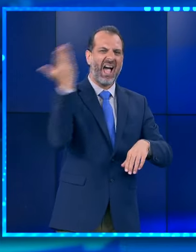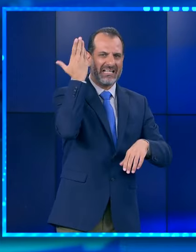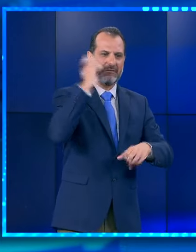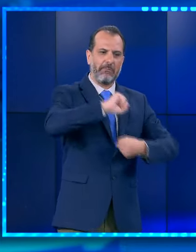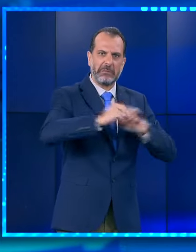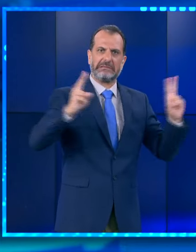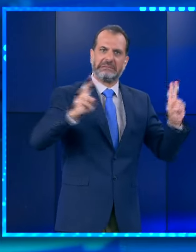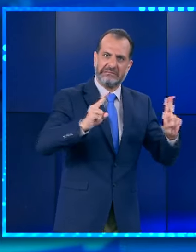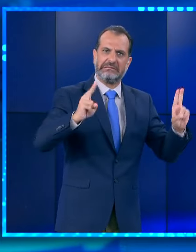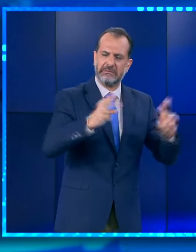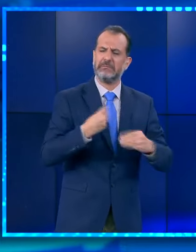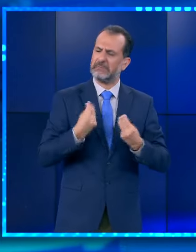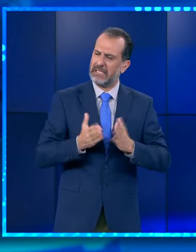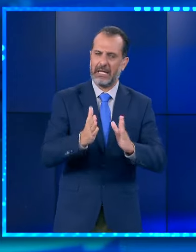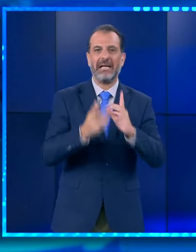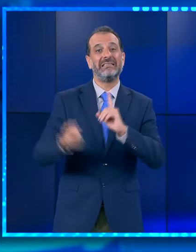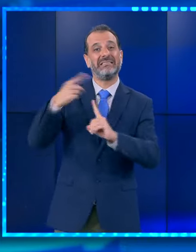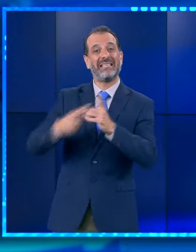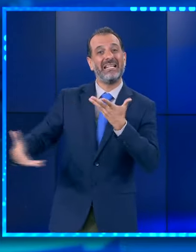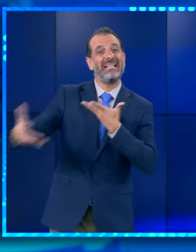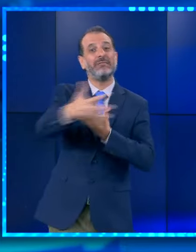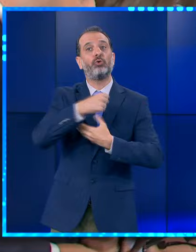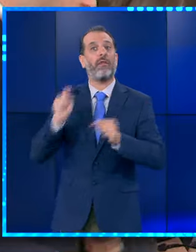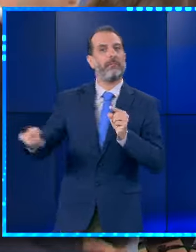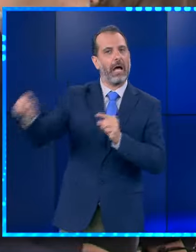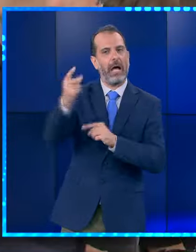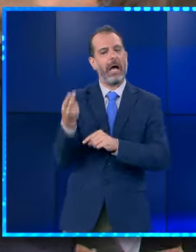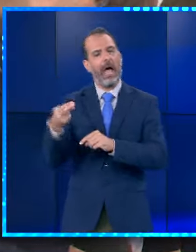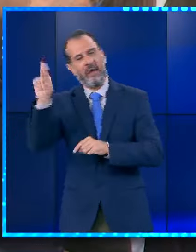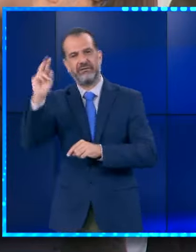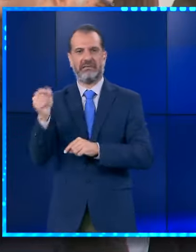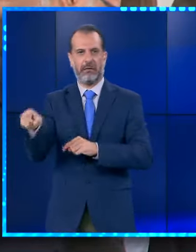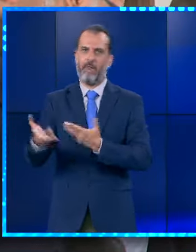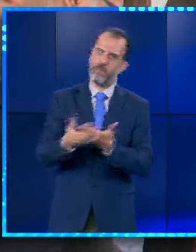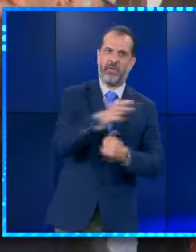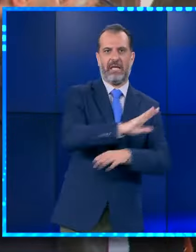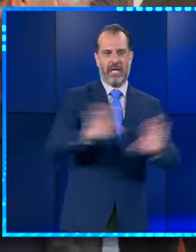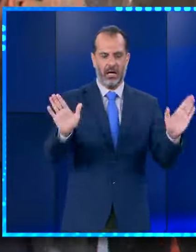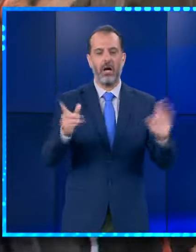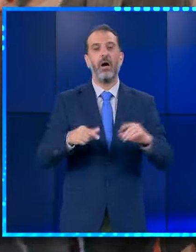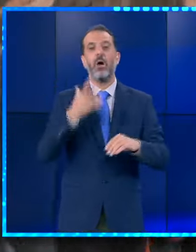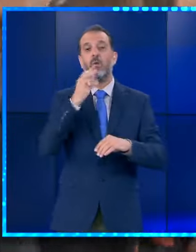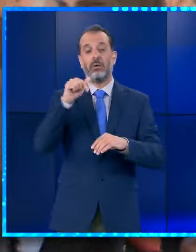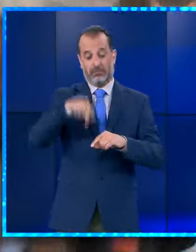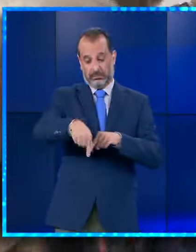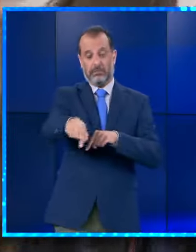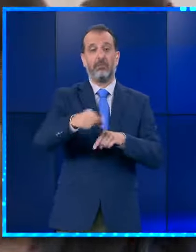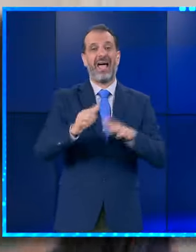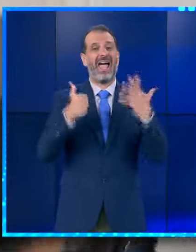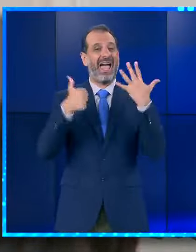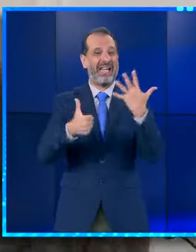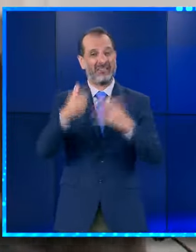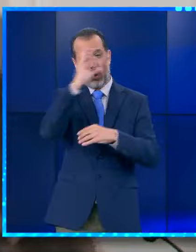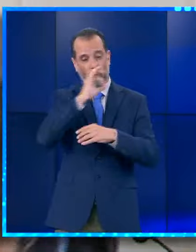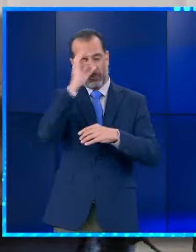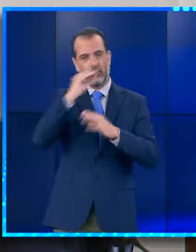στα εισοδήματα ως αντίδοτο σε αυτό τον πόλεμο. Συγκεκριμένα, ο Πρωθυπουργός ανακοίνωσε σήμερα ότι από τις 6 Οκτωβρίου μειώνονται